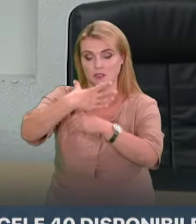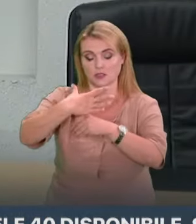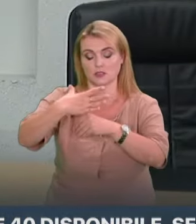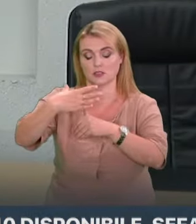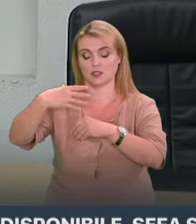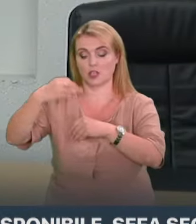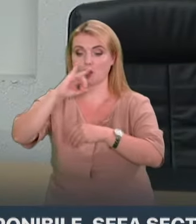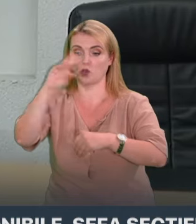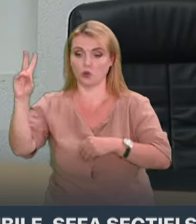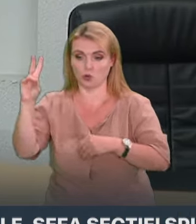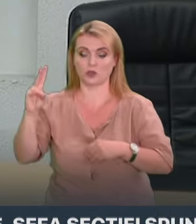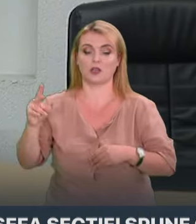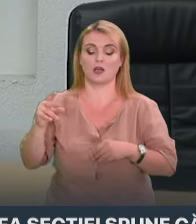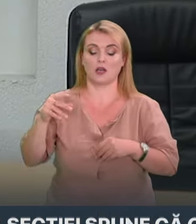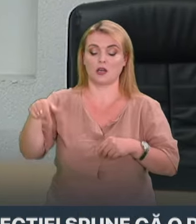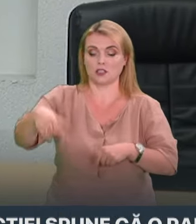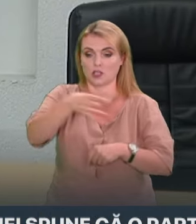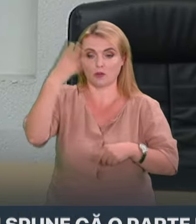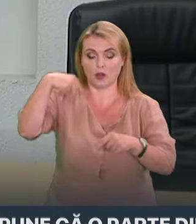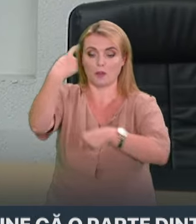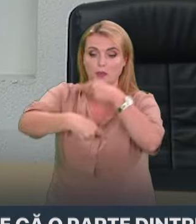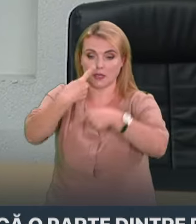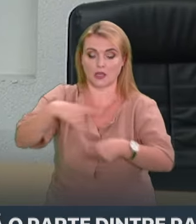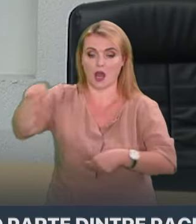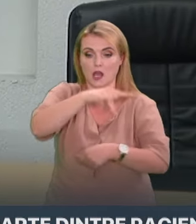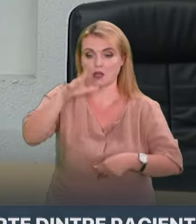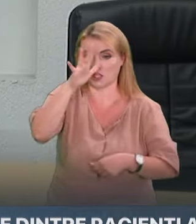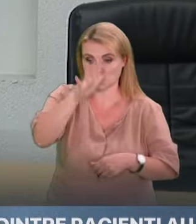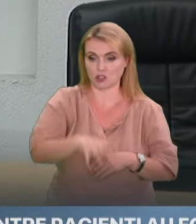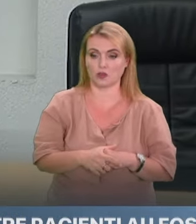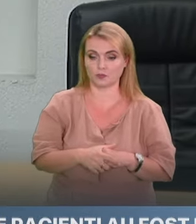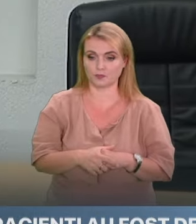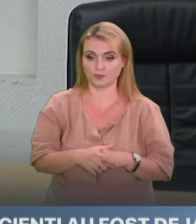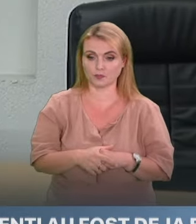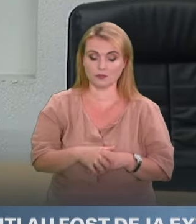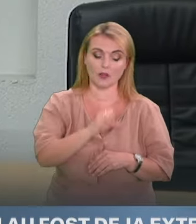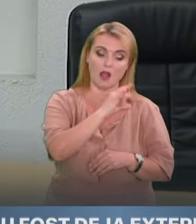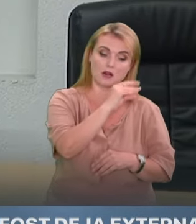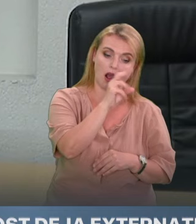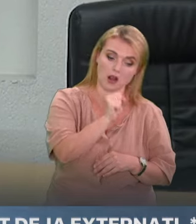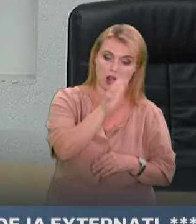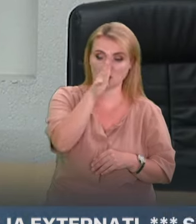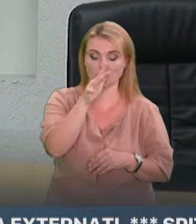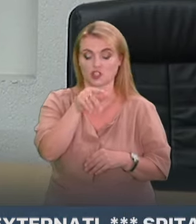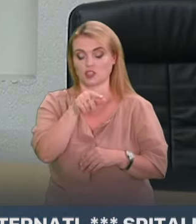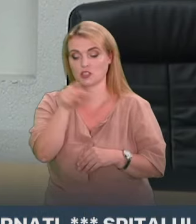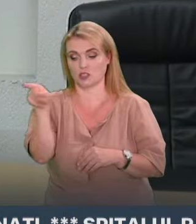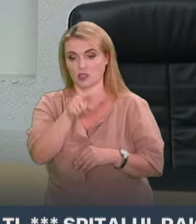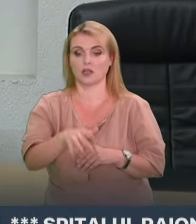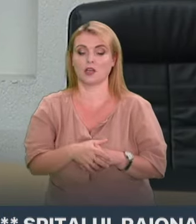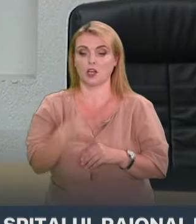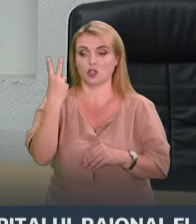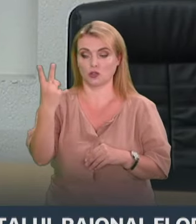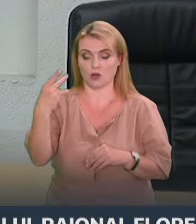15.06, Republica Moldova, prin aeroportul internațional Chișinău, cu ruta Larnaca-Chișinău, intră doi cetățeni